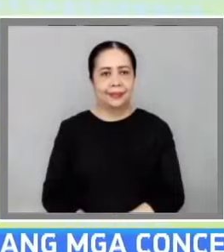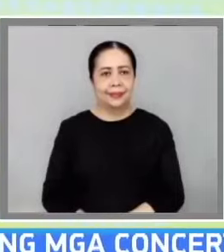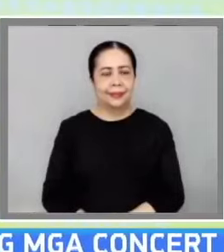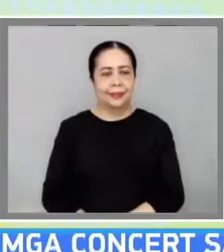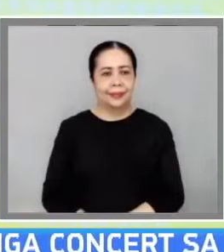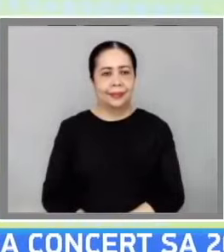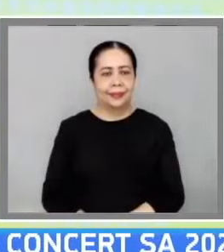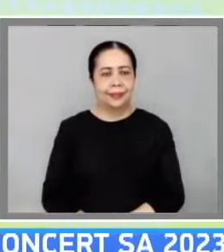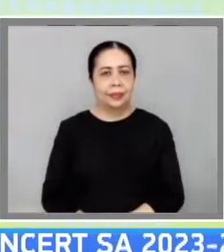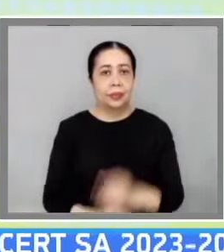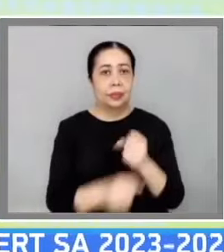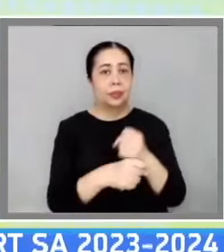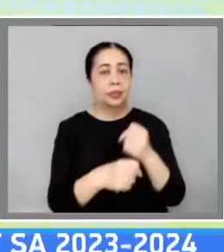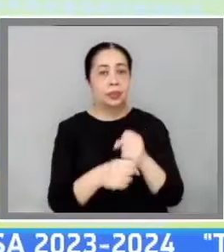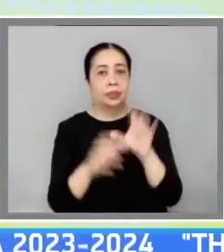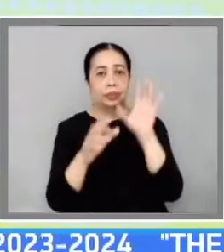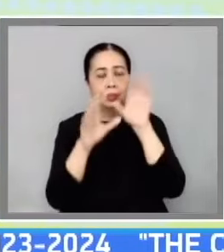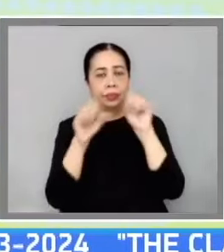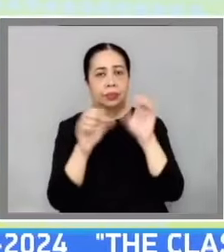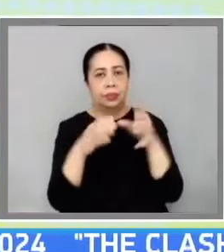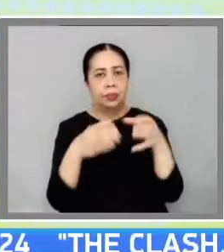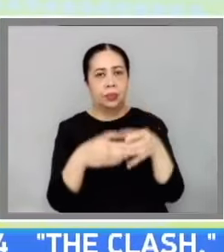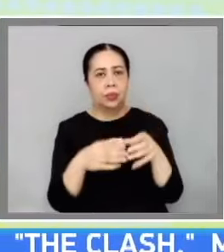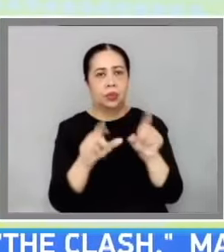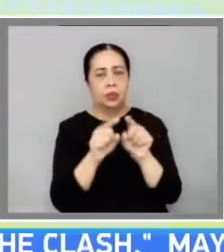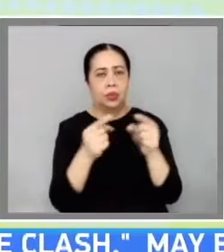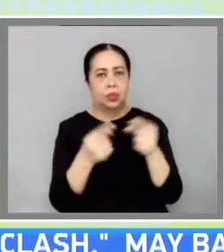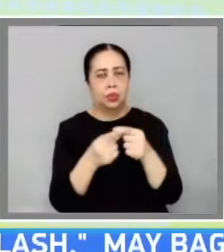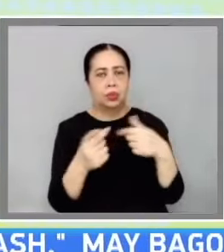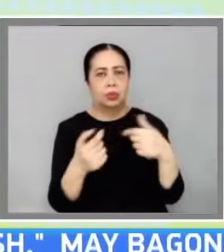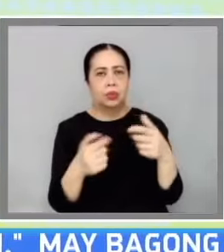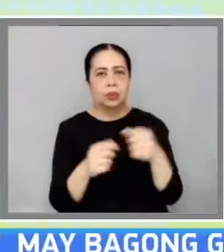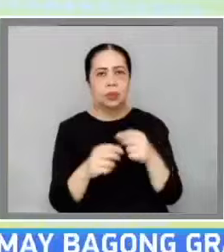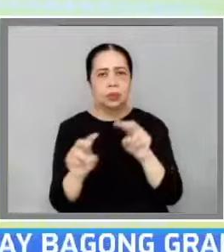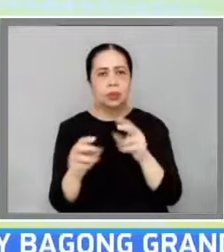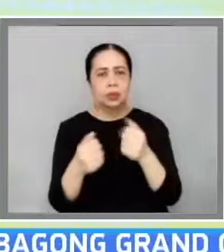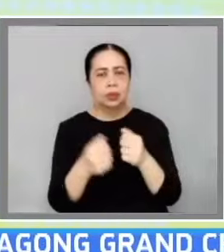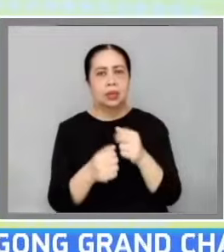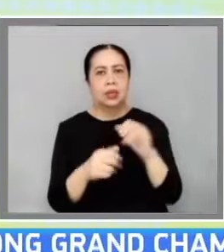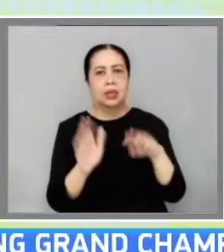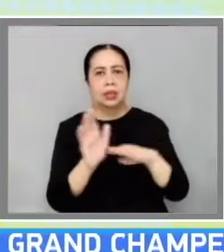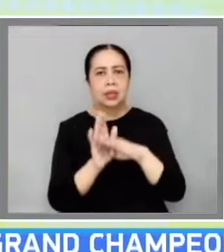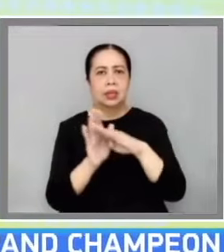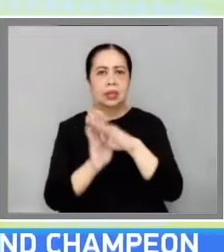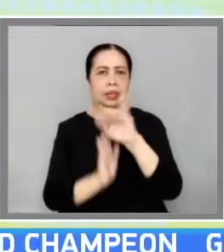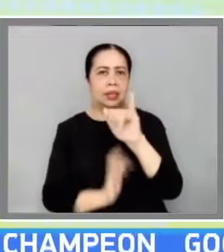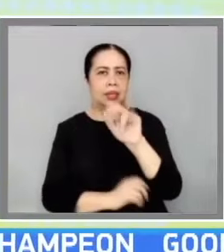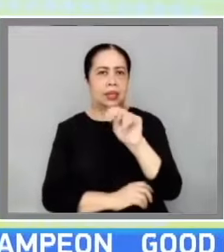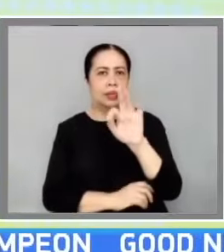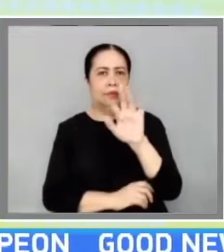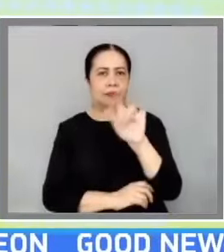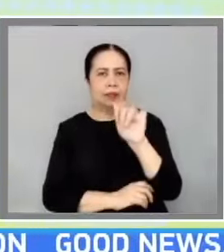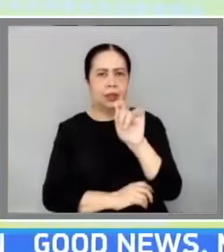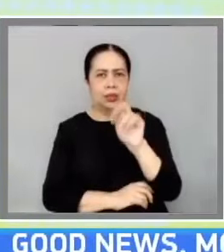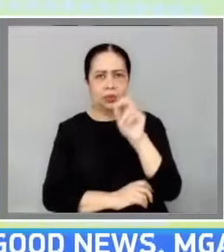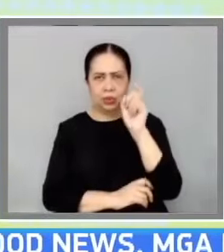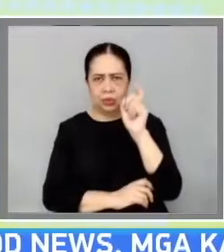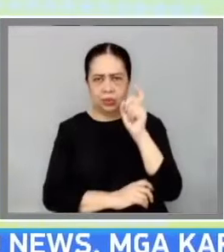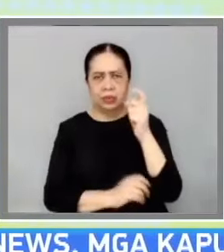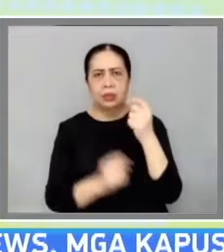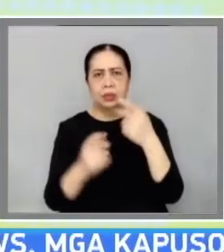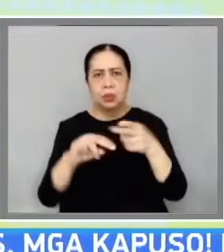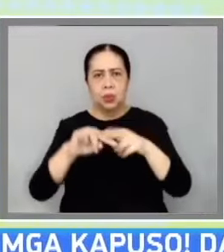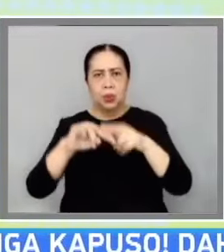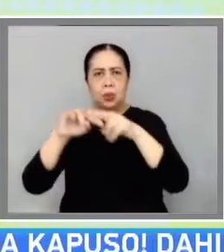Bumuo si Pangulong Bongbong Marcos ng isang interagency committee na tutugon sa inflation o bilis ng pagtaas ng presyo at serbisyo sa bansa.